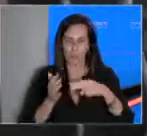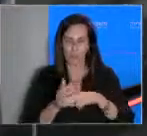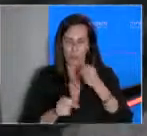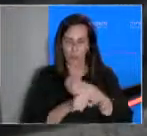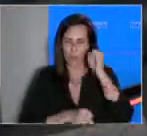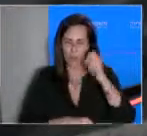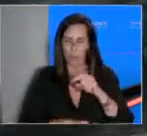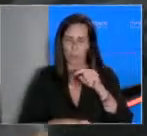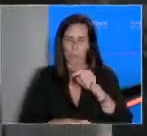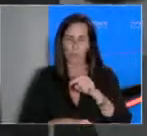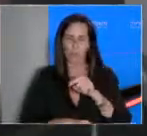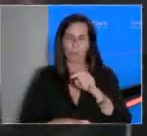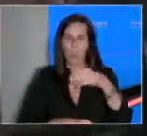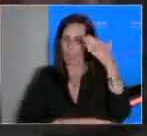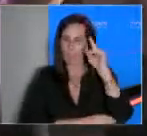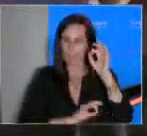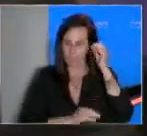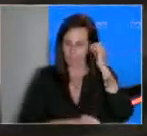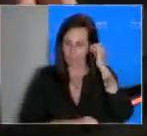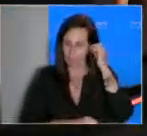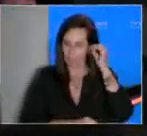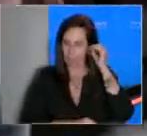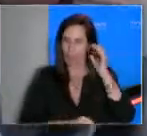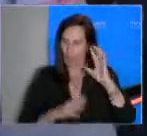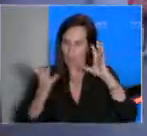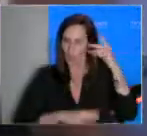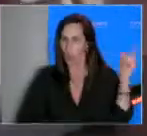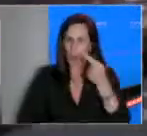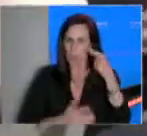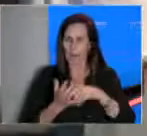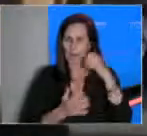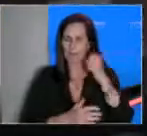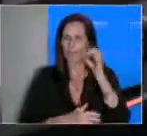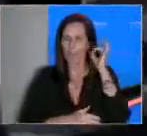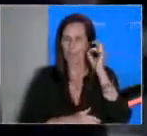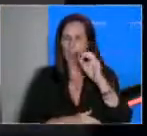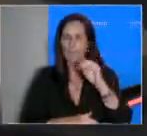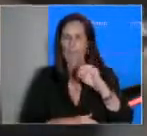בעבודה סוציאלית. המדינה באמת עברה טירוף סביב הסיפור הזה, רק רגע,